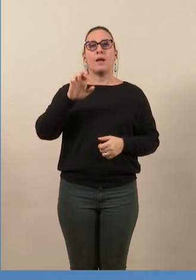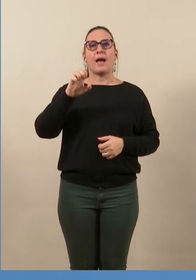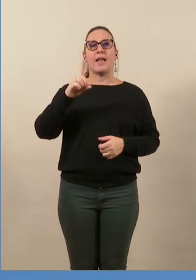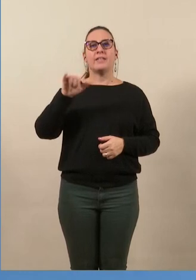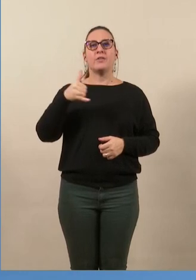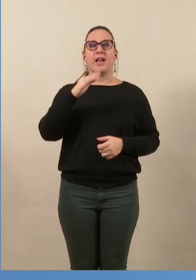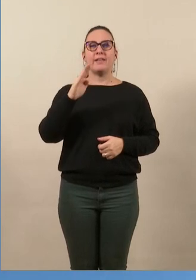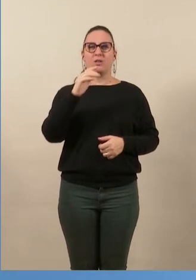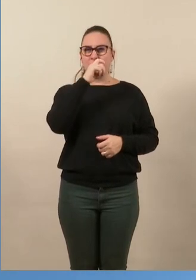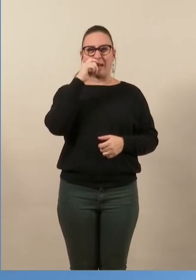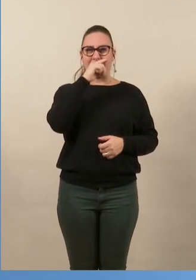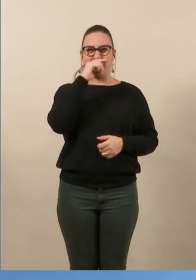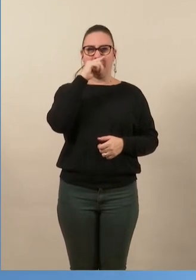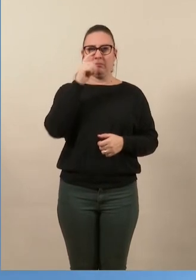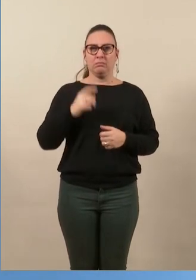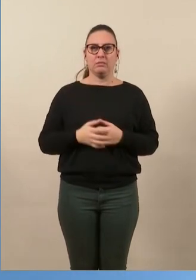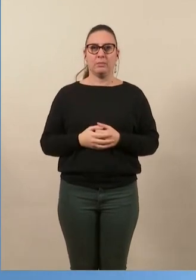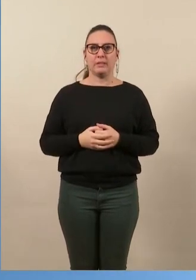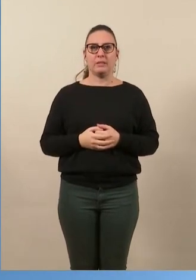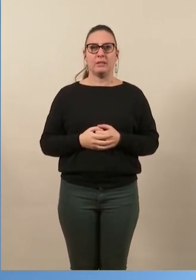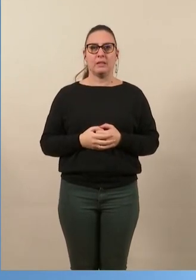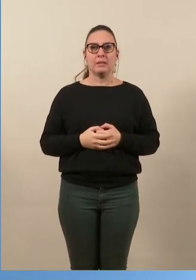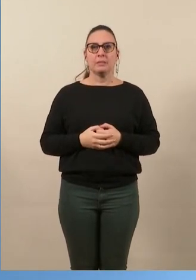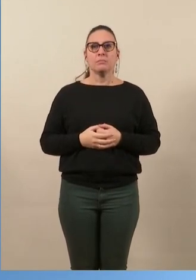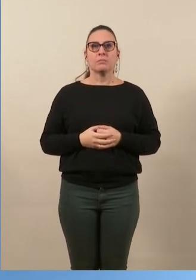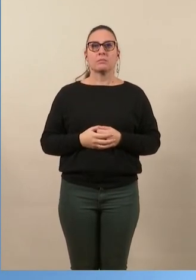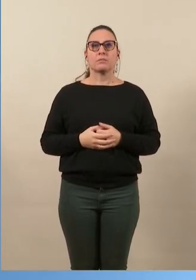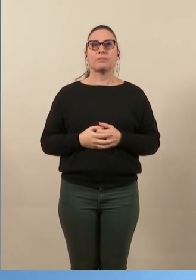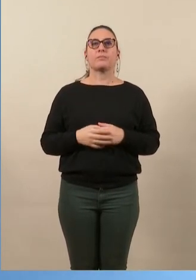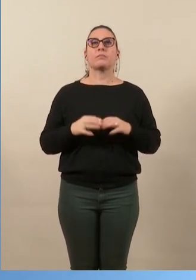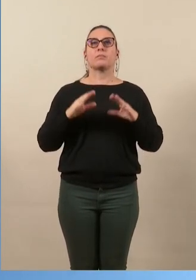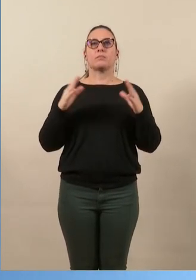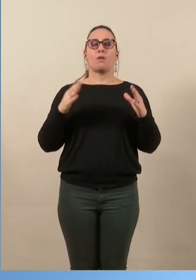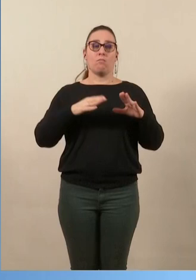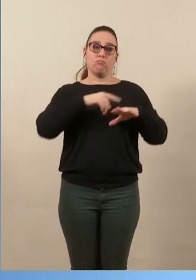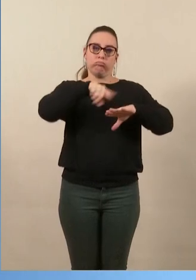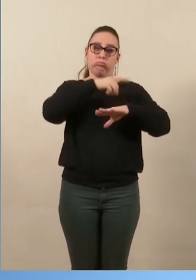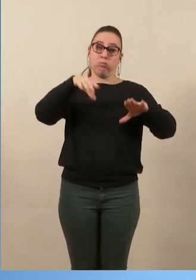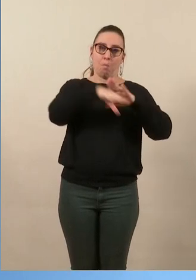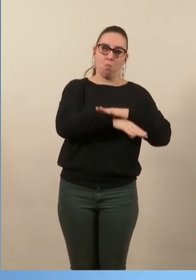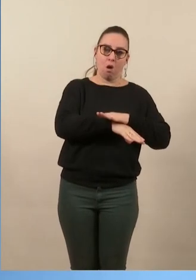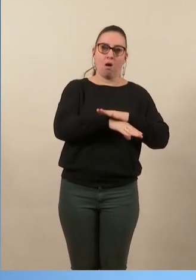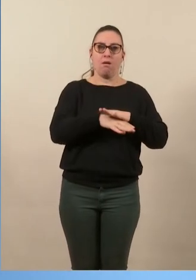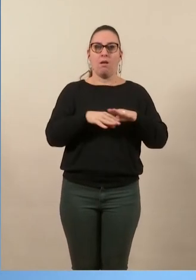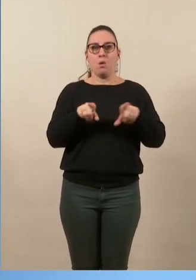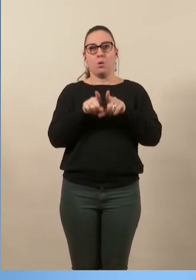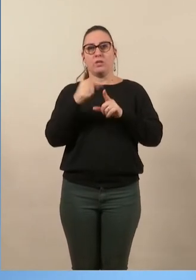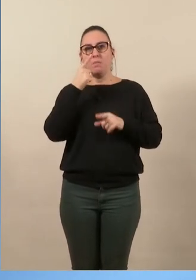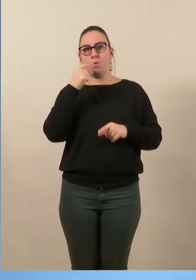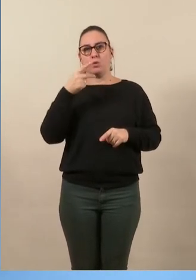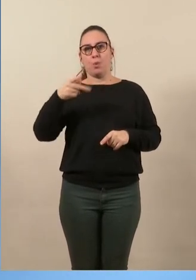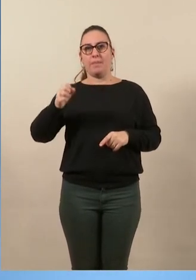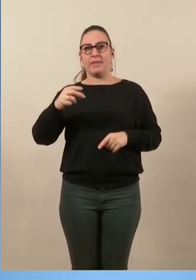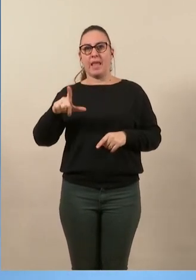benreb ok merci je vais être moins long que Monsieur carign et long monsieur Pinel